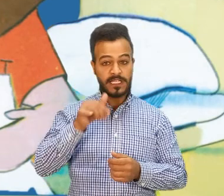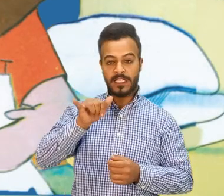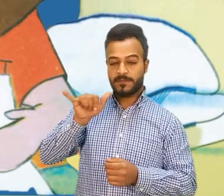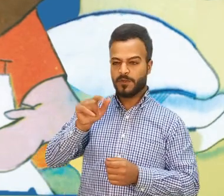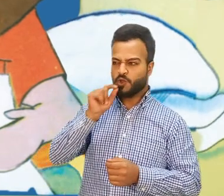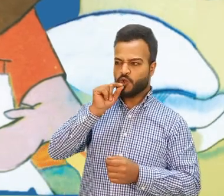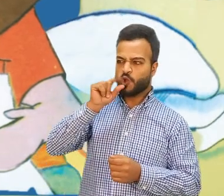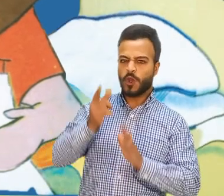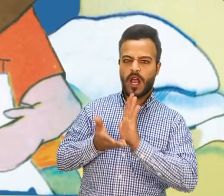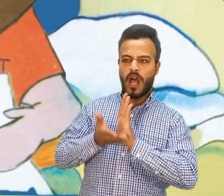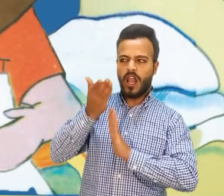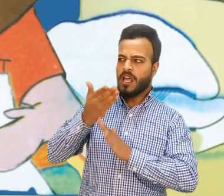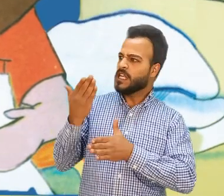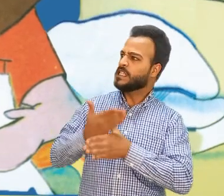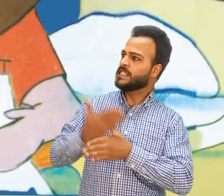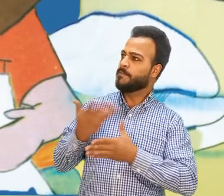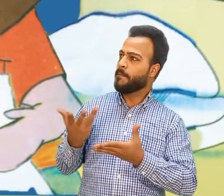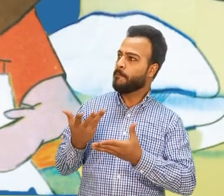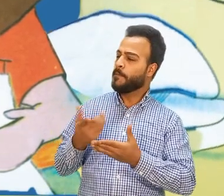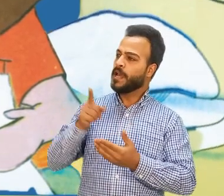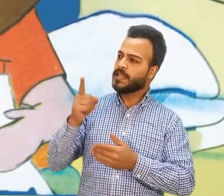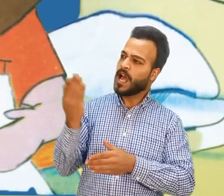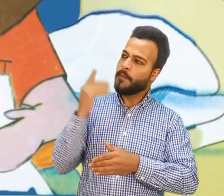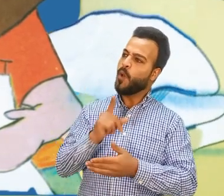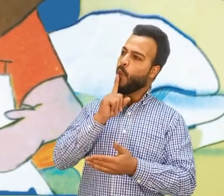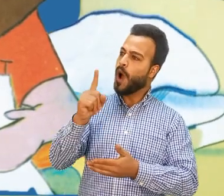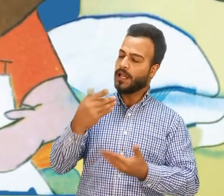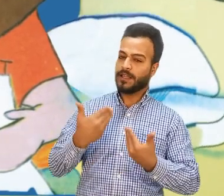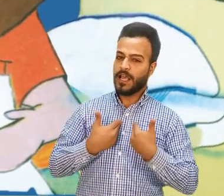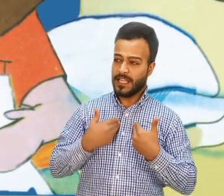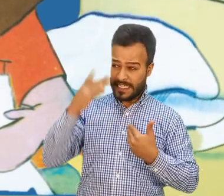ياسمين، ولكن لماذا؟ أنت